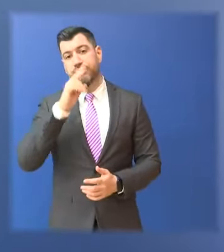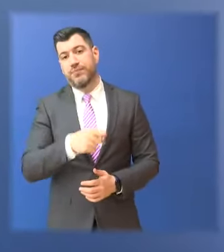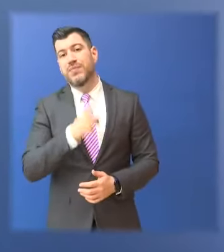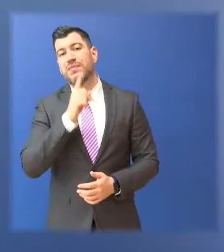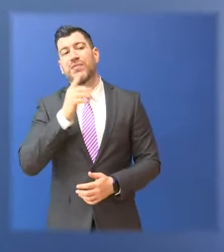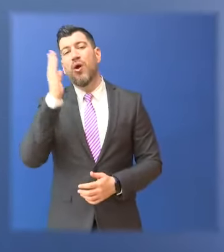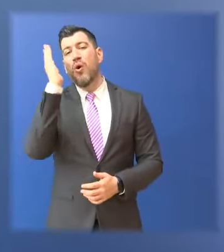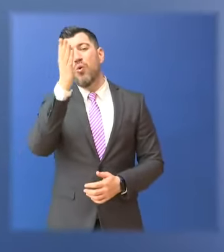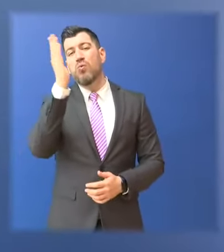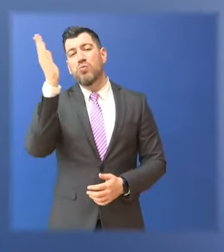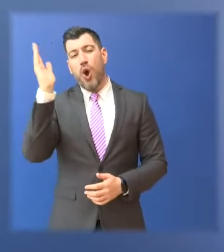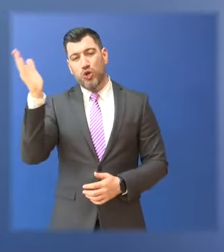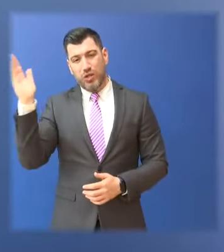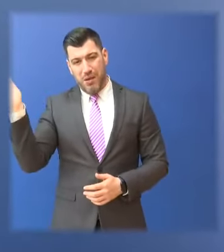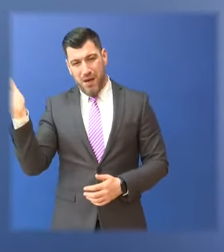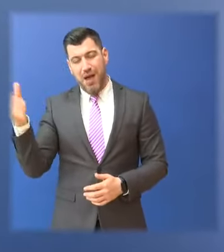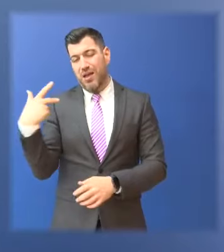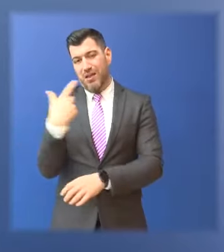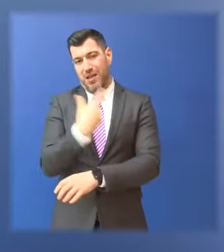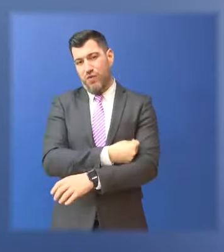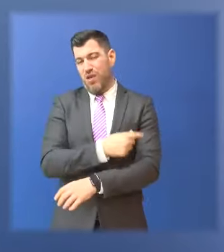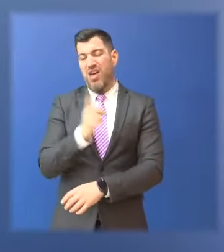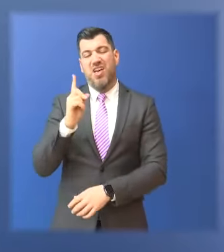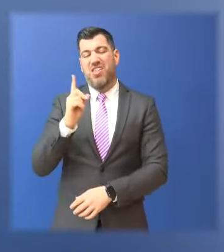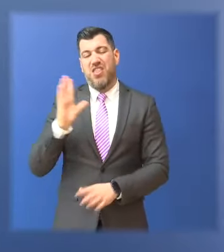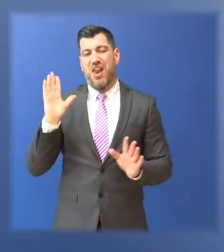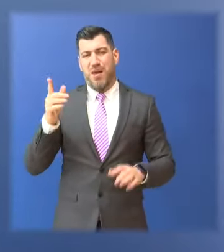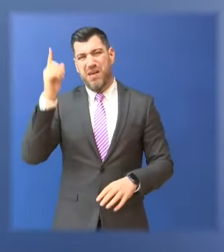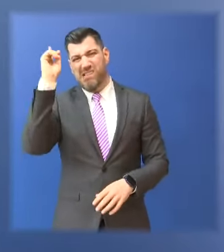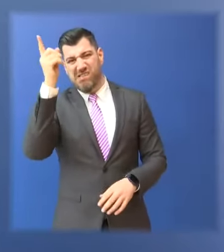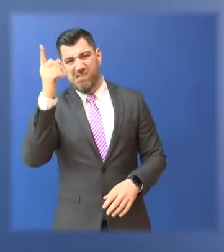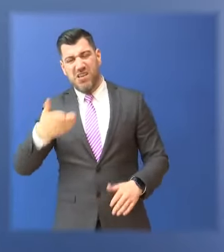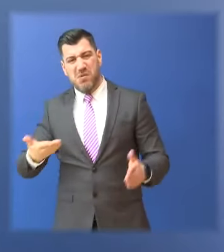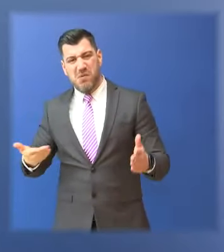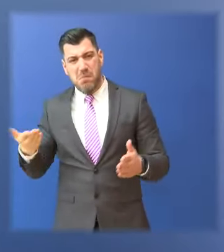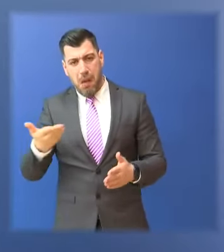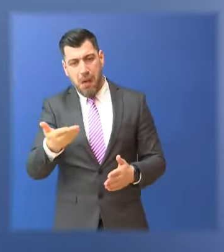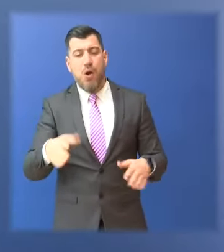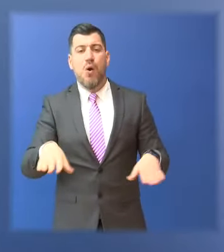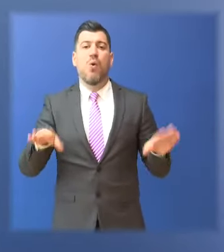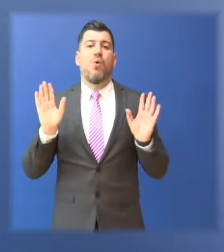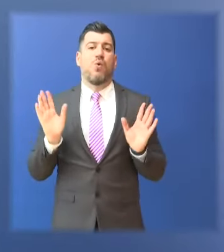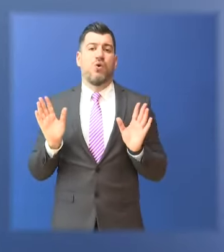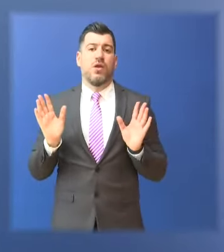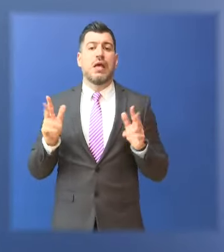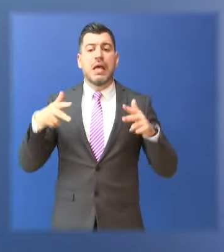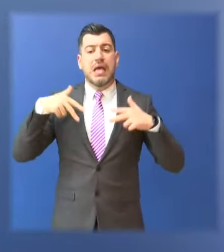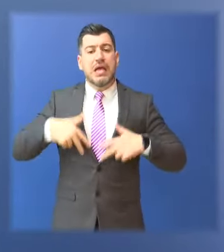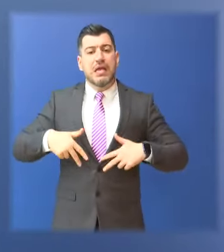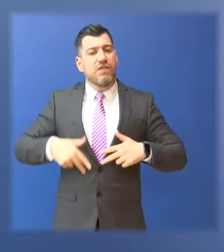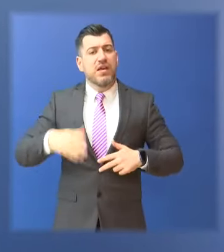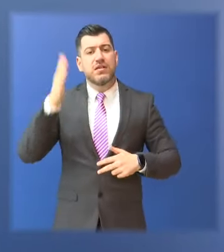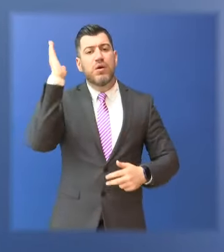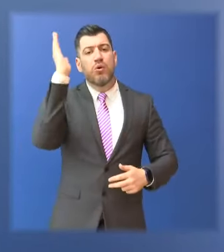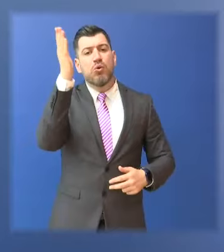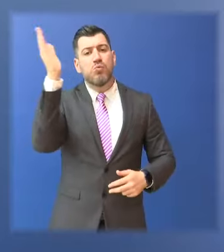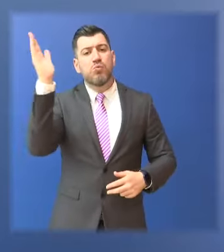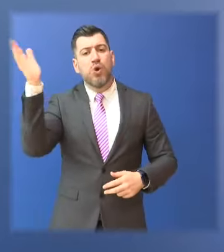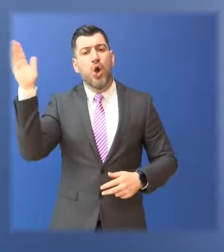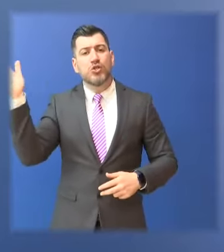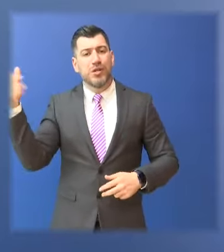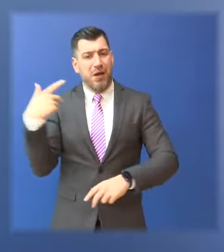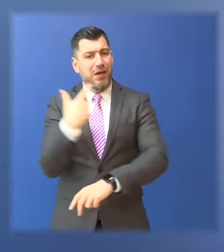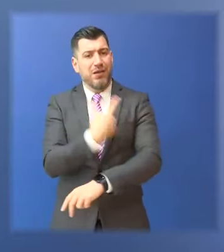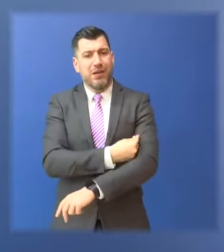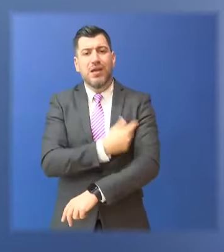ούτε εκδικητικό χαρακτήρα, ούτε ποτέ έχει τέτοια διάθεση η κυβέρνηση. Ήταν στο πλαίσιο της προσπάθειας